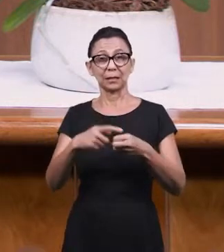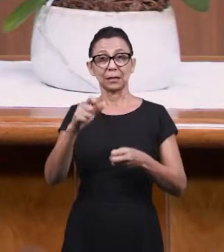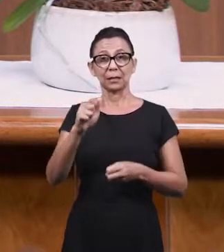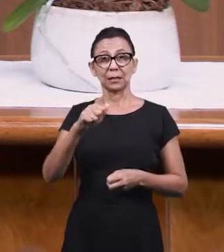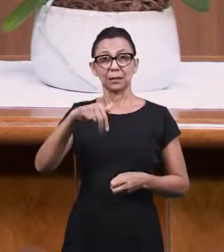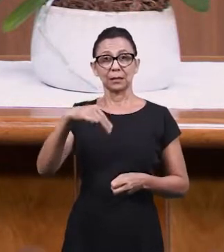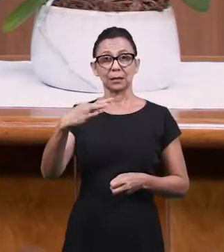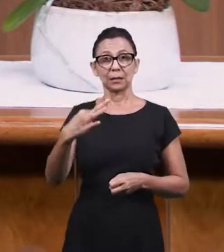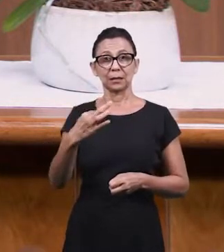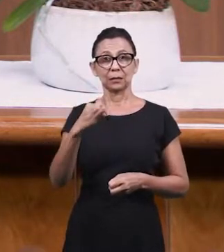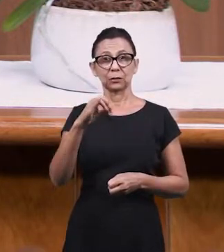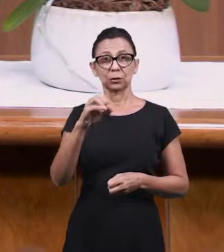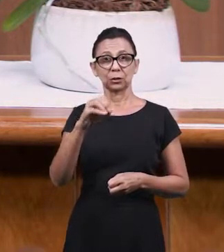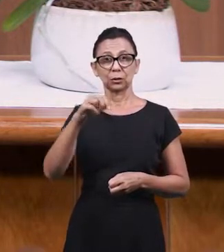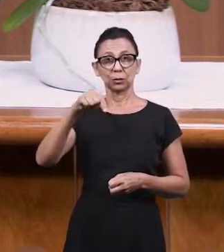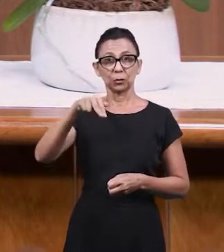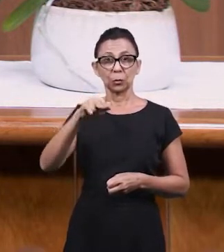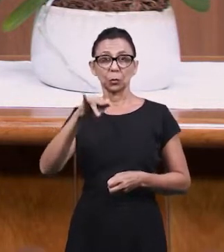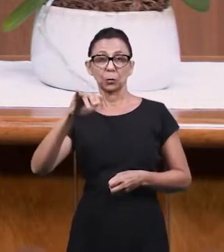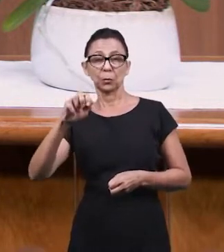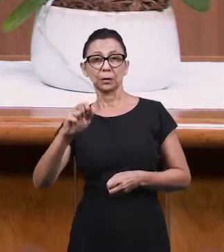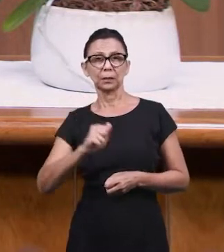écrit